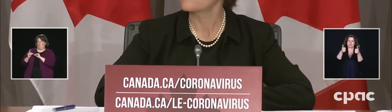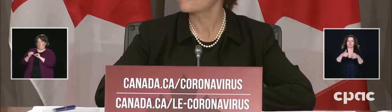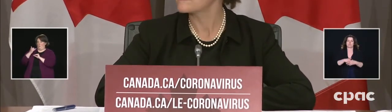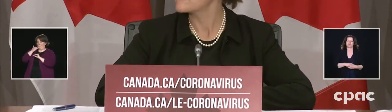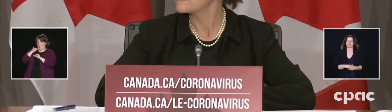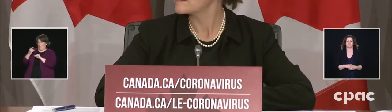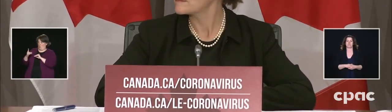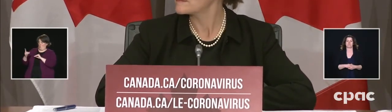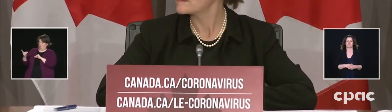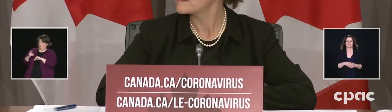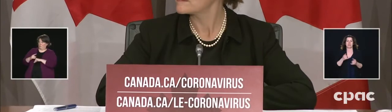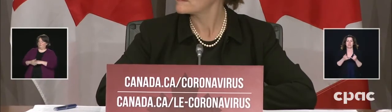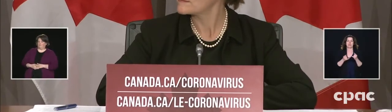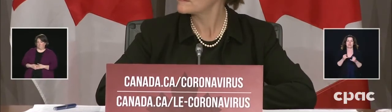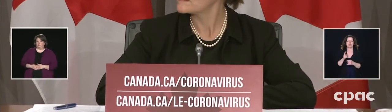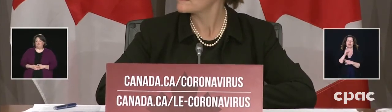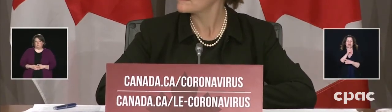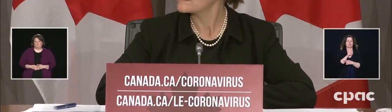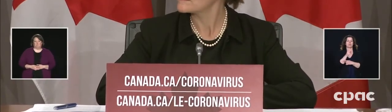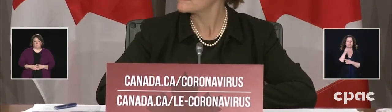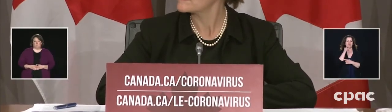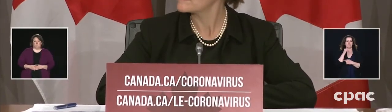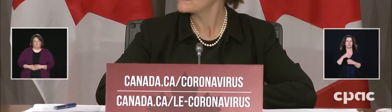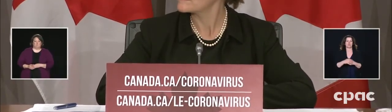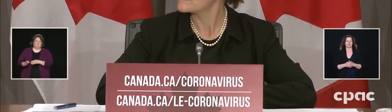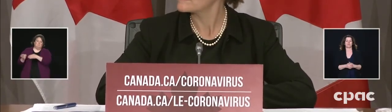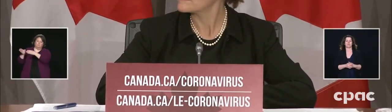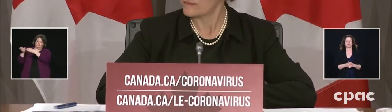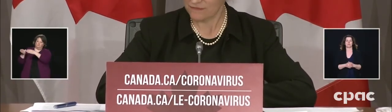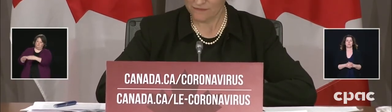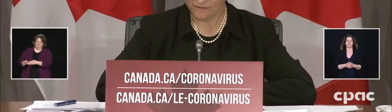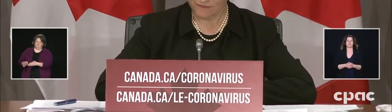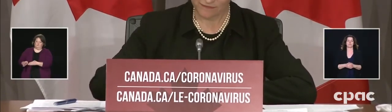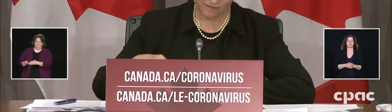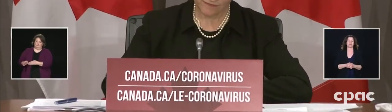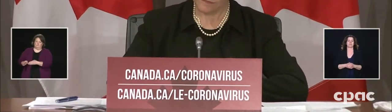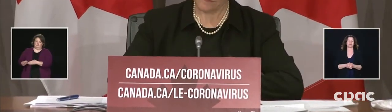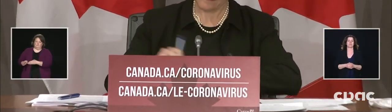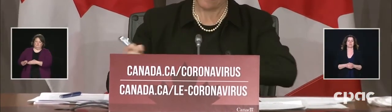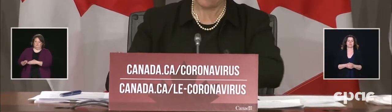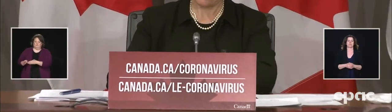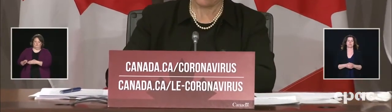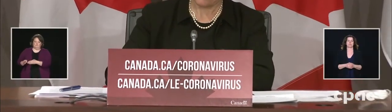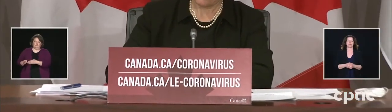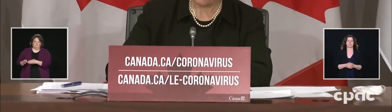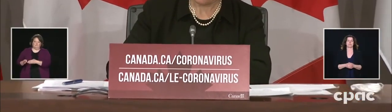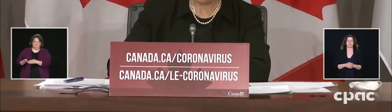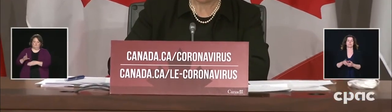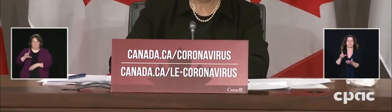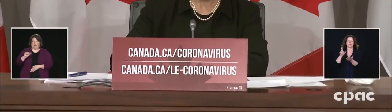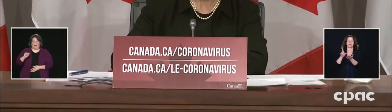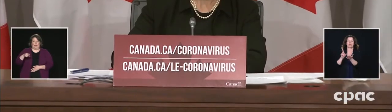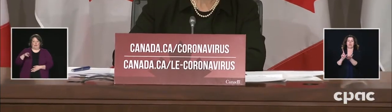Thank you, merci. Our next question, la dernière question, is from Mélanie Marquis avec La Presse. Please go ahead, avez la parole.